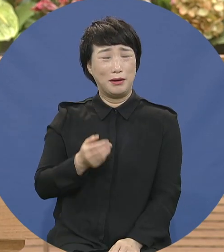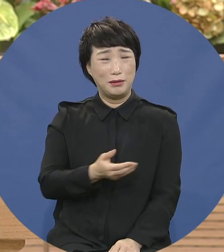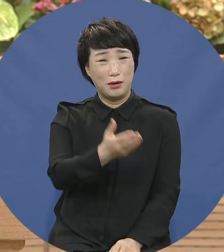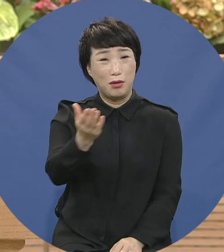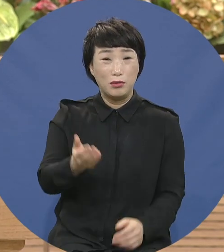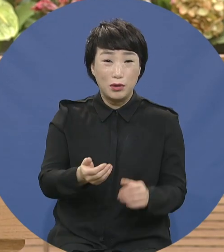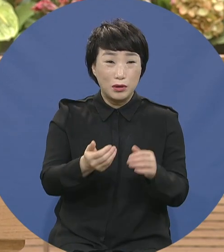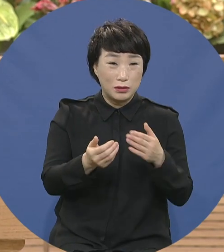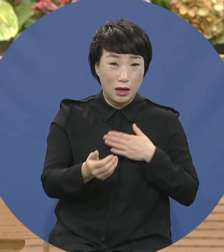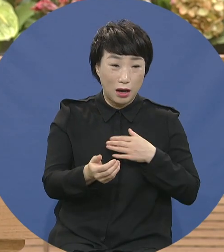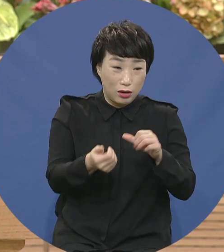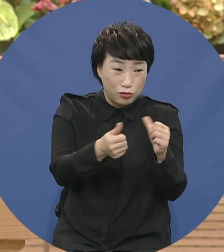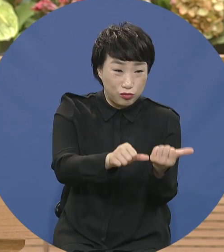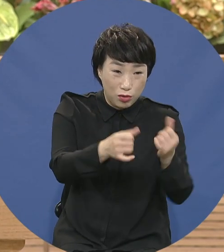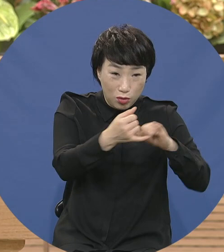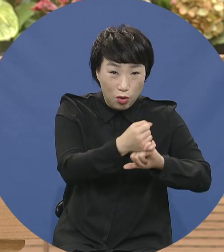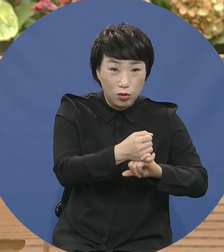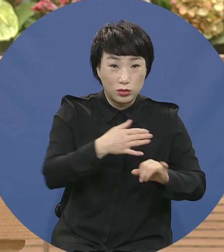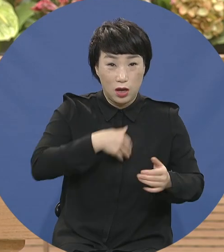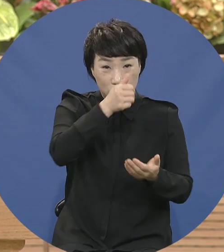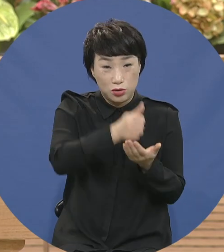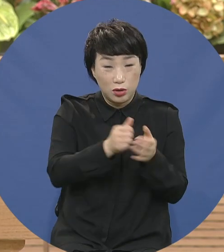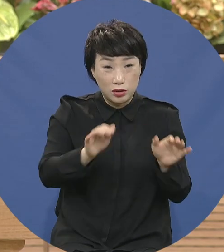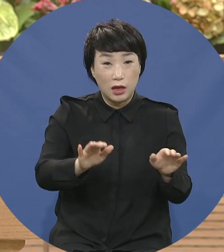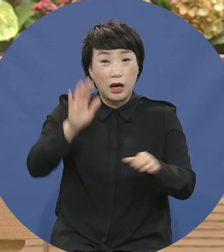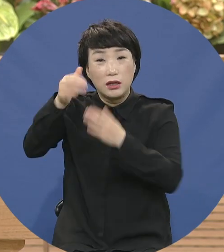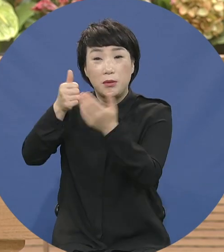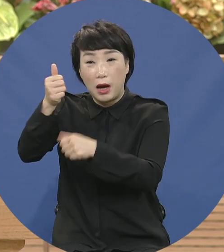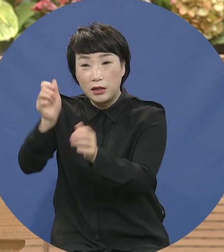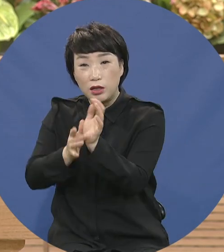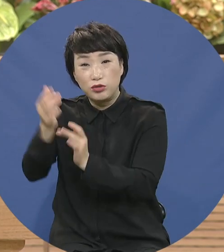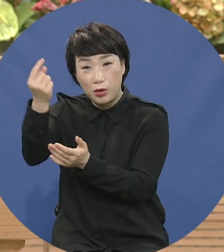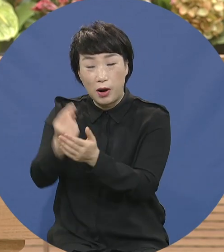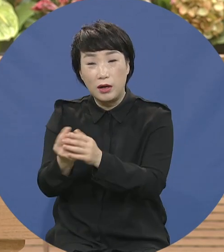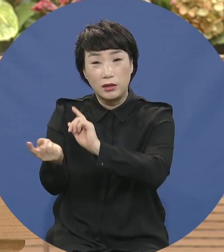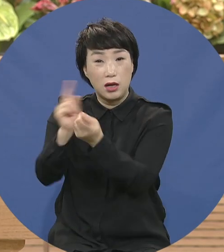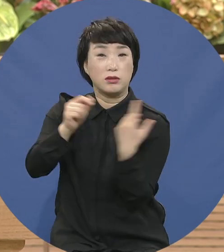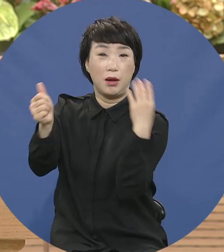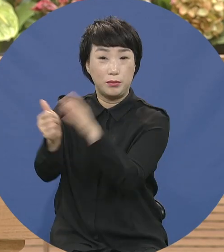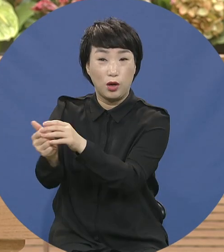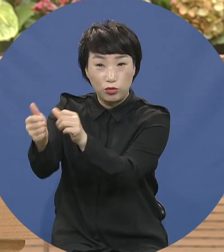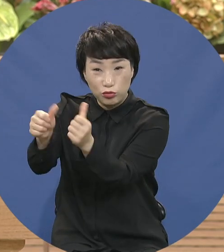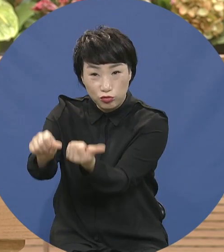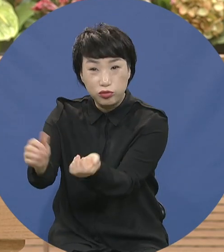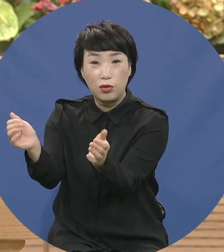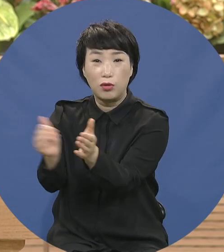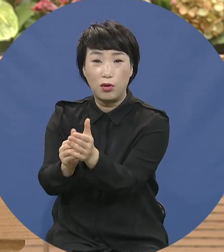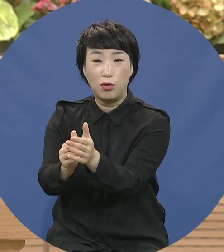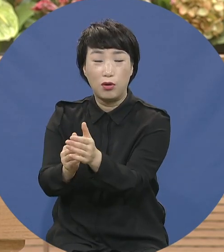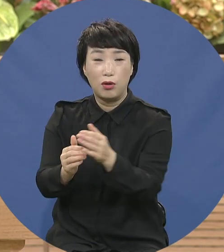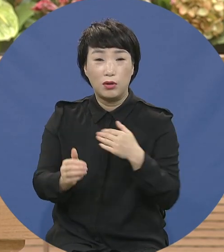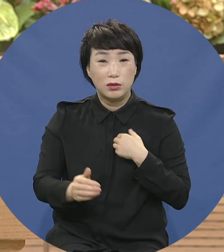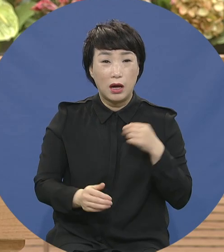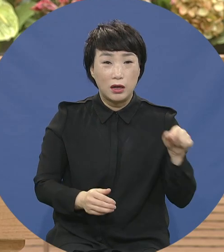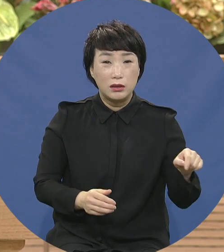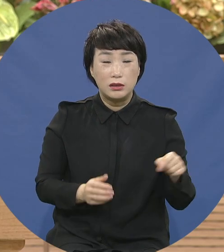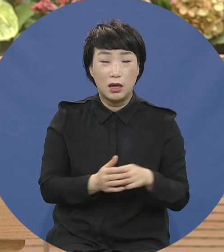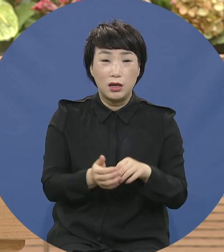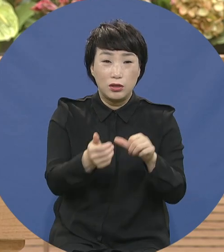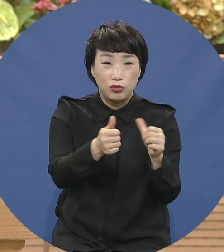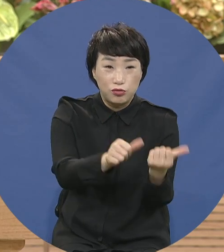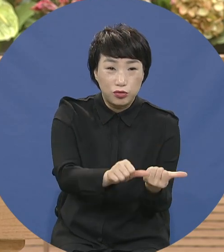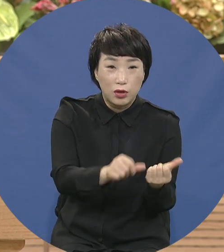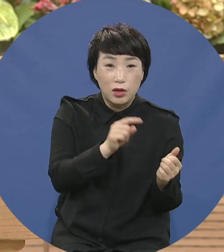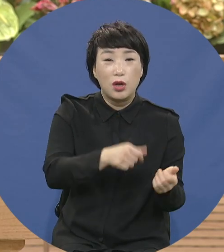정령 내가 죽어야 하는 죄를 하나님의 아들을 짊어지고 정령 죽었다니까. 나에게서 정령